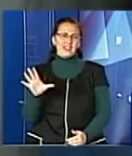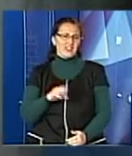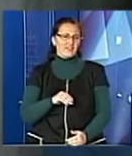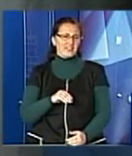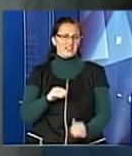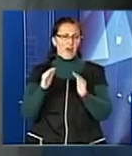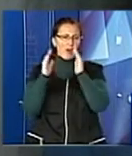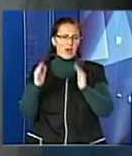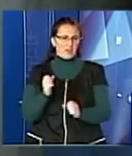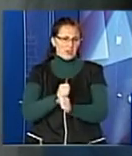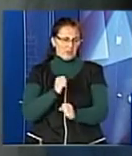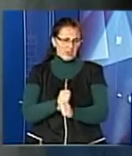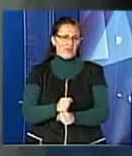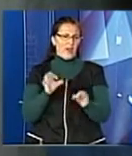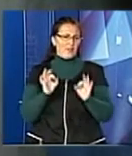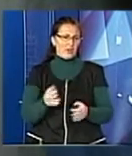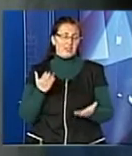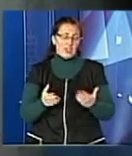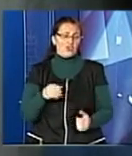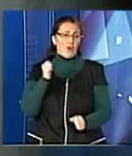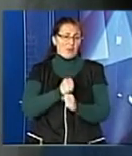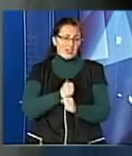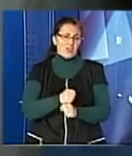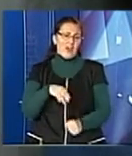кабінках працювала належним чином, якщо працювала, то